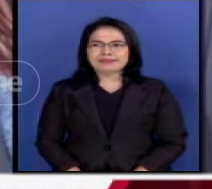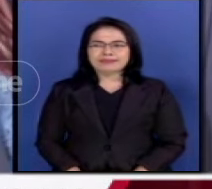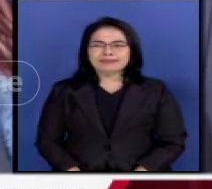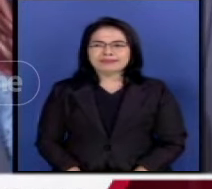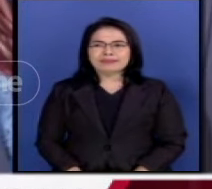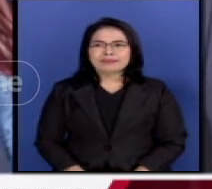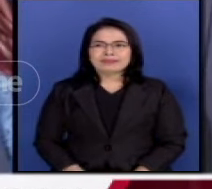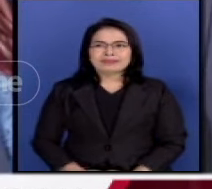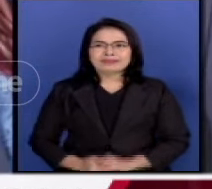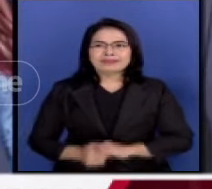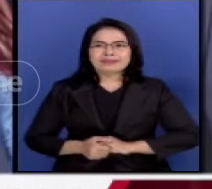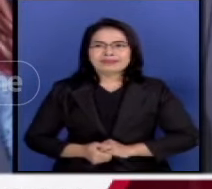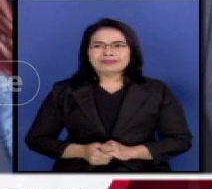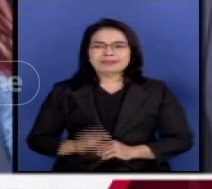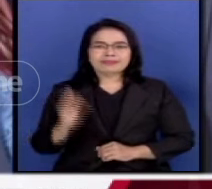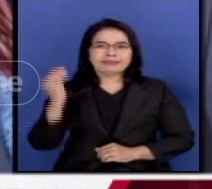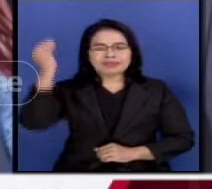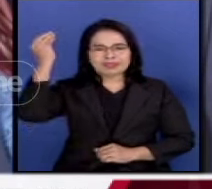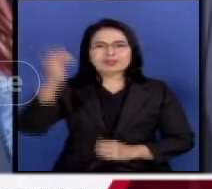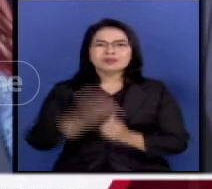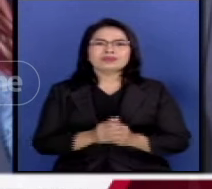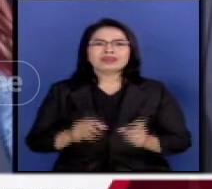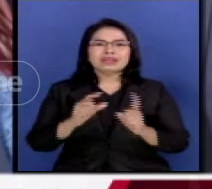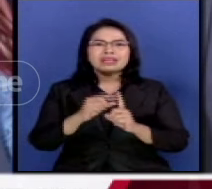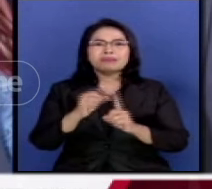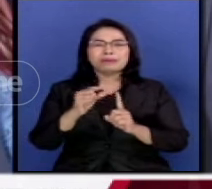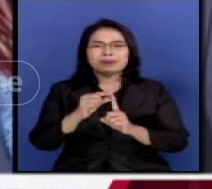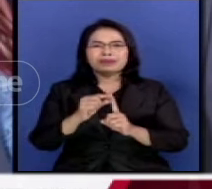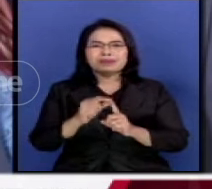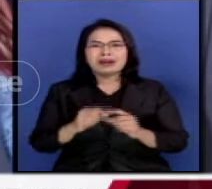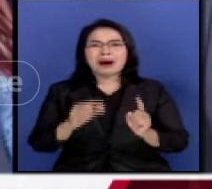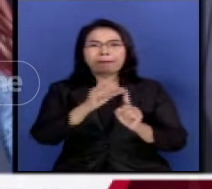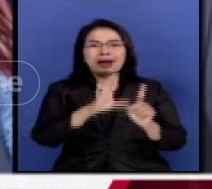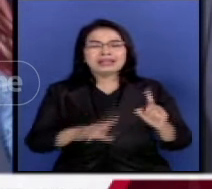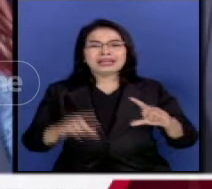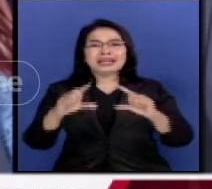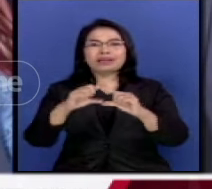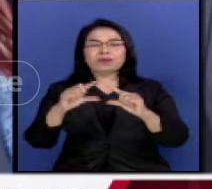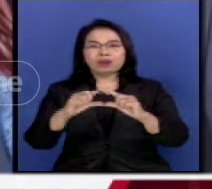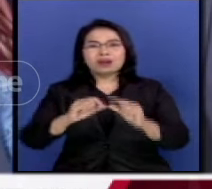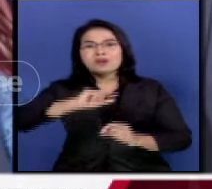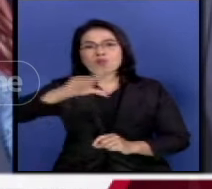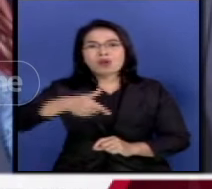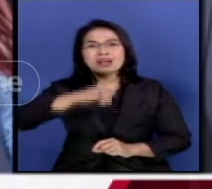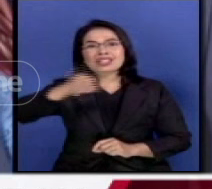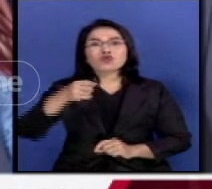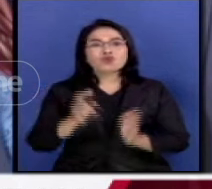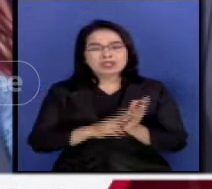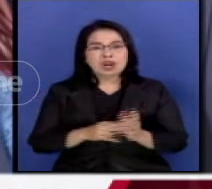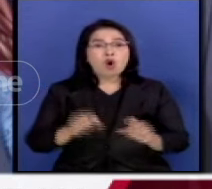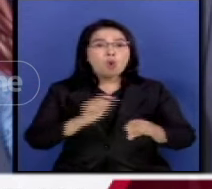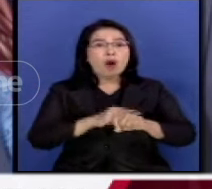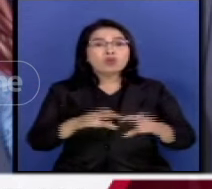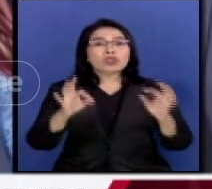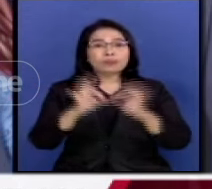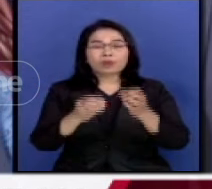ketua dewan kehormatan DPP Partai Demokrat hingga Panjaitan menyatakan bulan Juni sebagai waktu yang tepat bagi Anis untuk